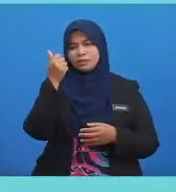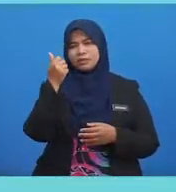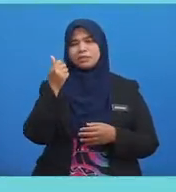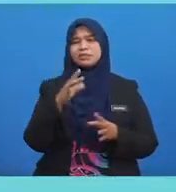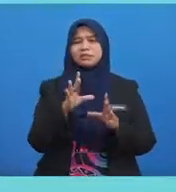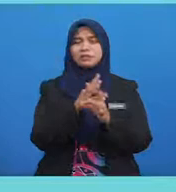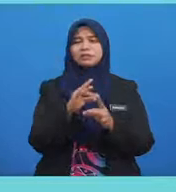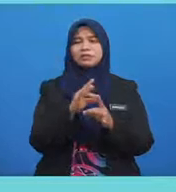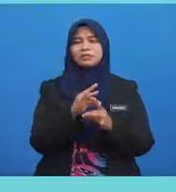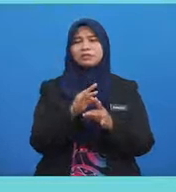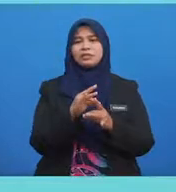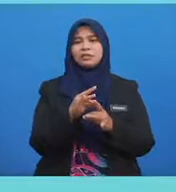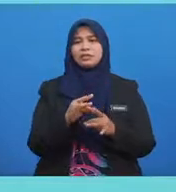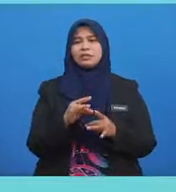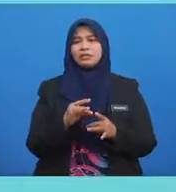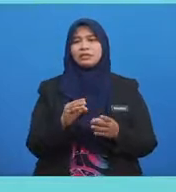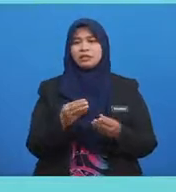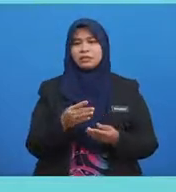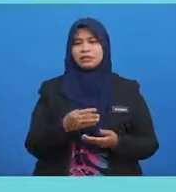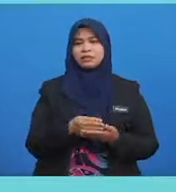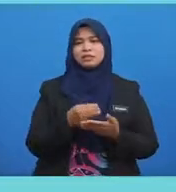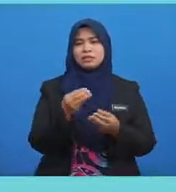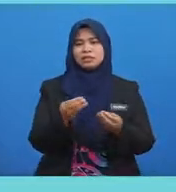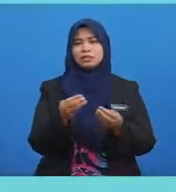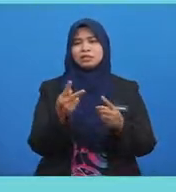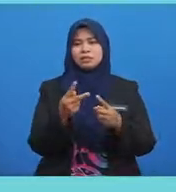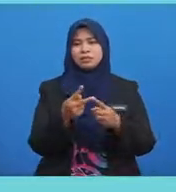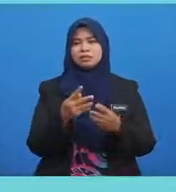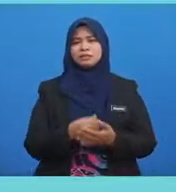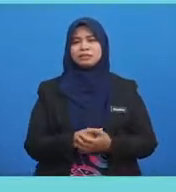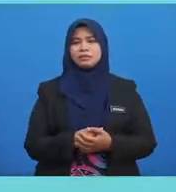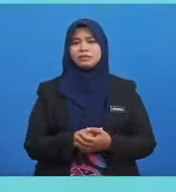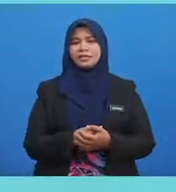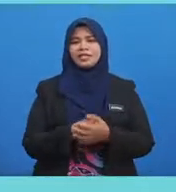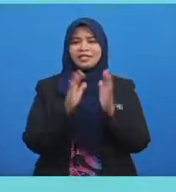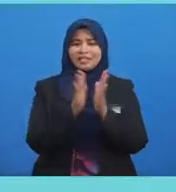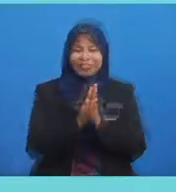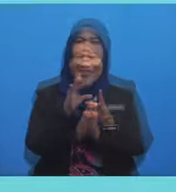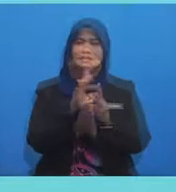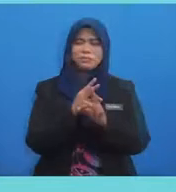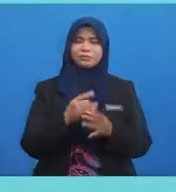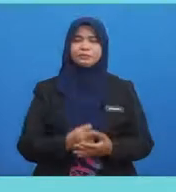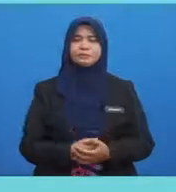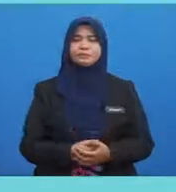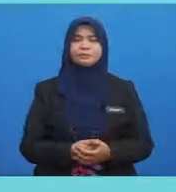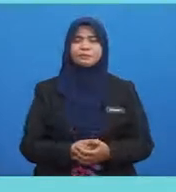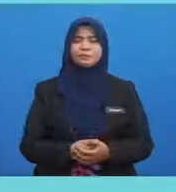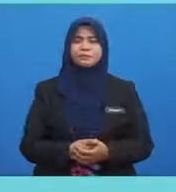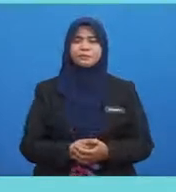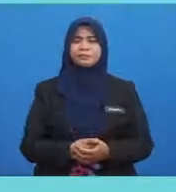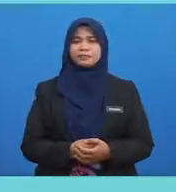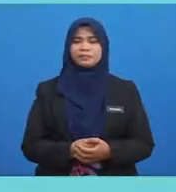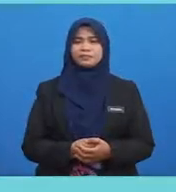segala hubungan antara keluarga Brooke dan Sarawak telah berakhir. Penyerahan ini